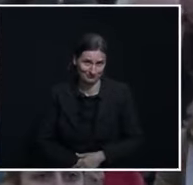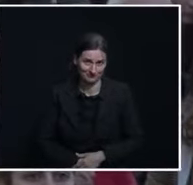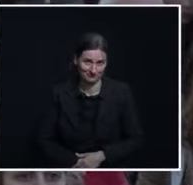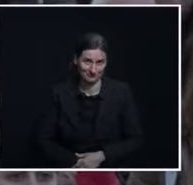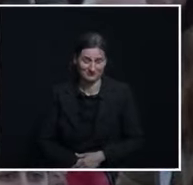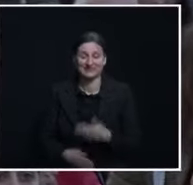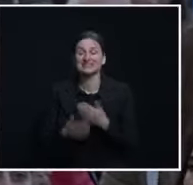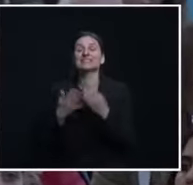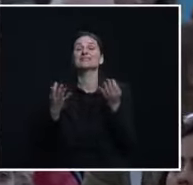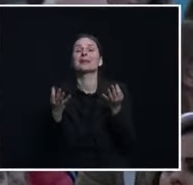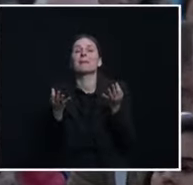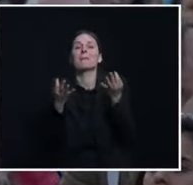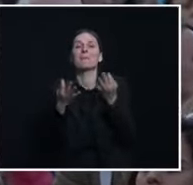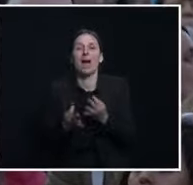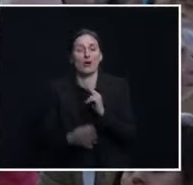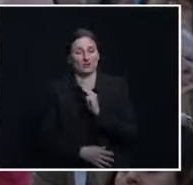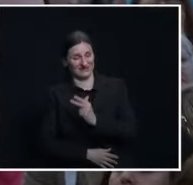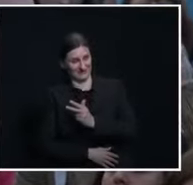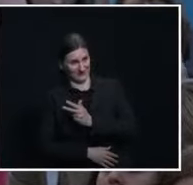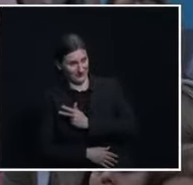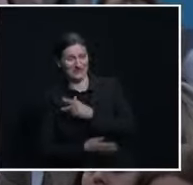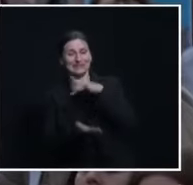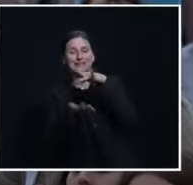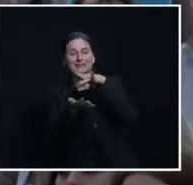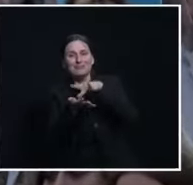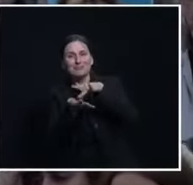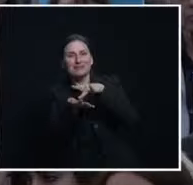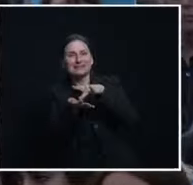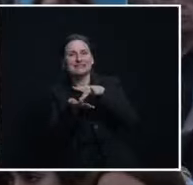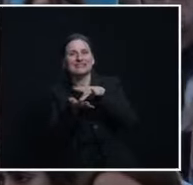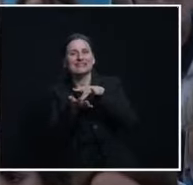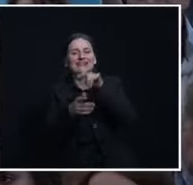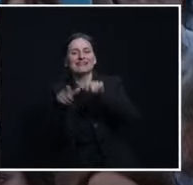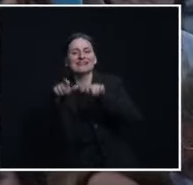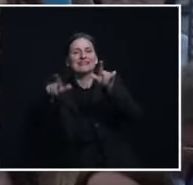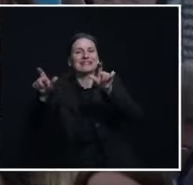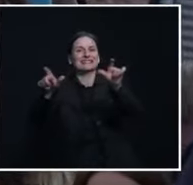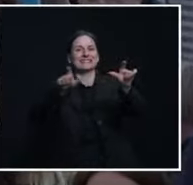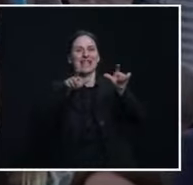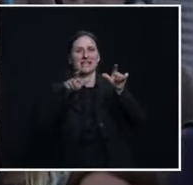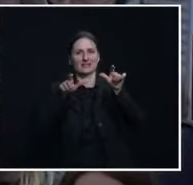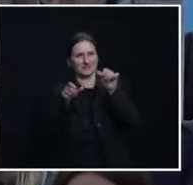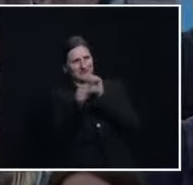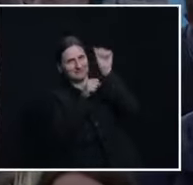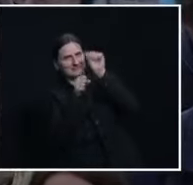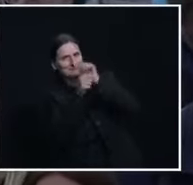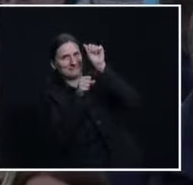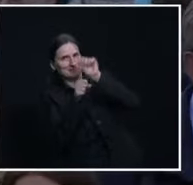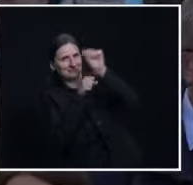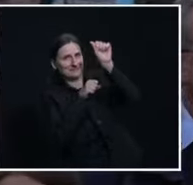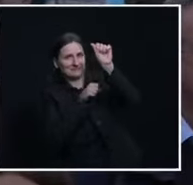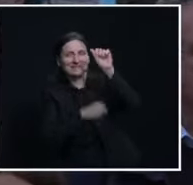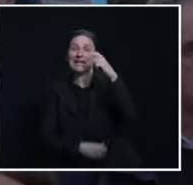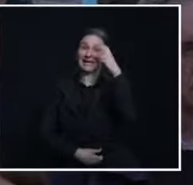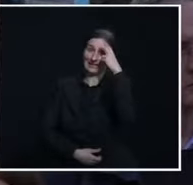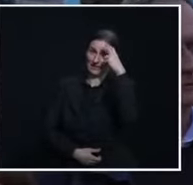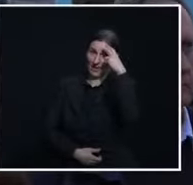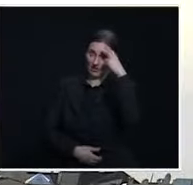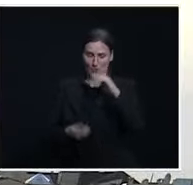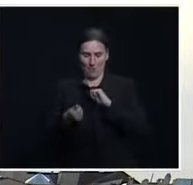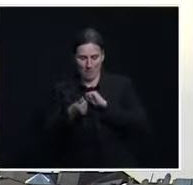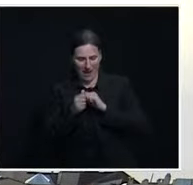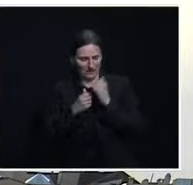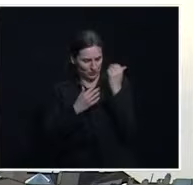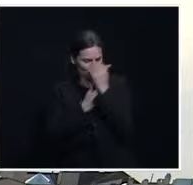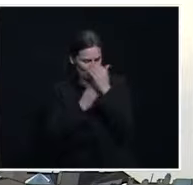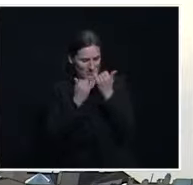Es braucht daher ein Aufbegehren der Mitte unserer Gesellschaft sowie eine intellektuelle und praktische Auseinandersetzung, wie